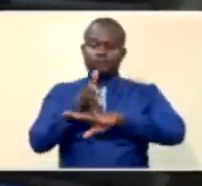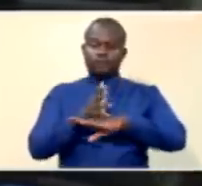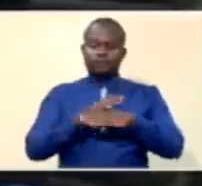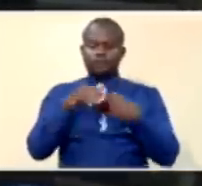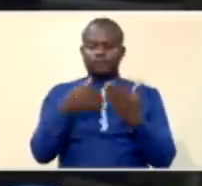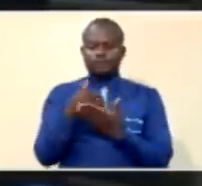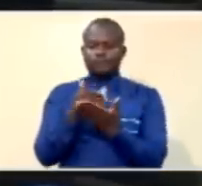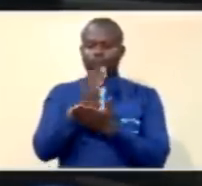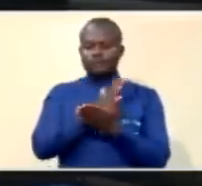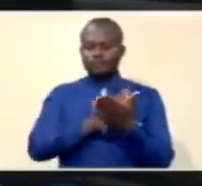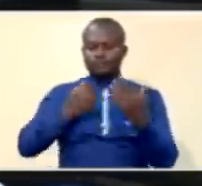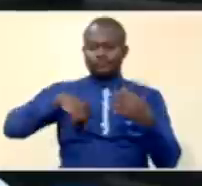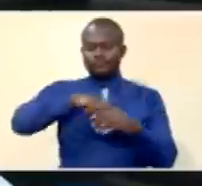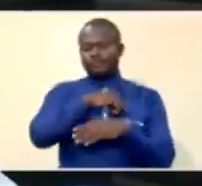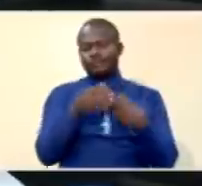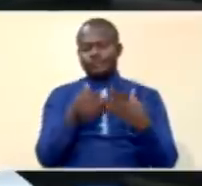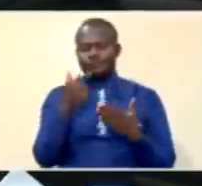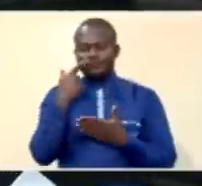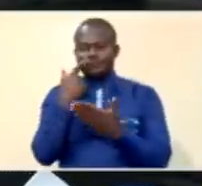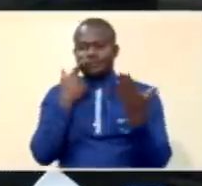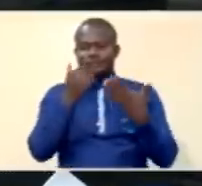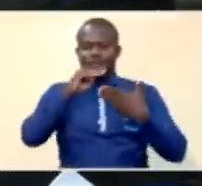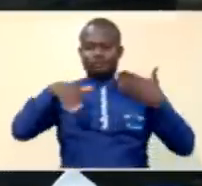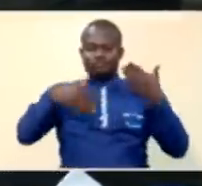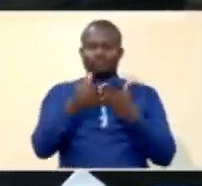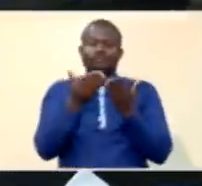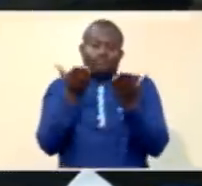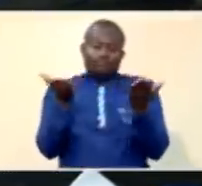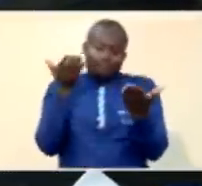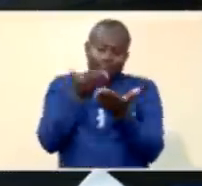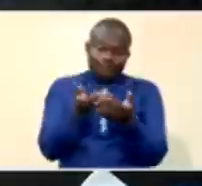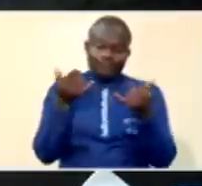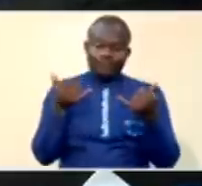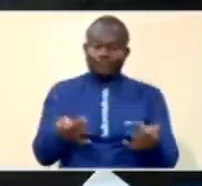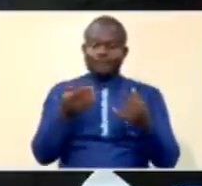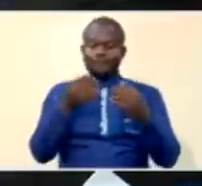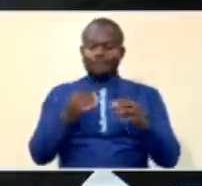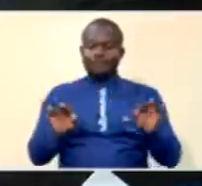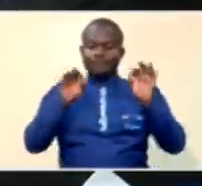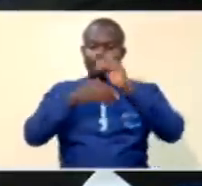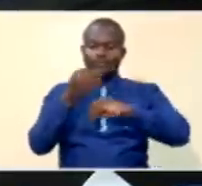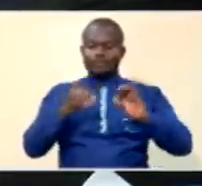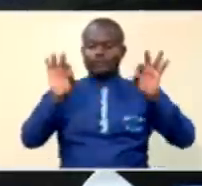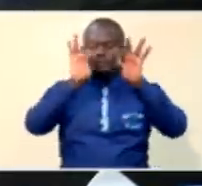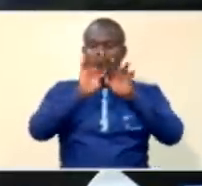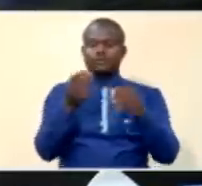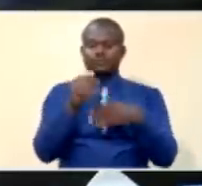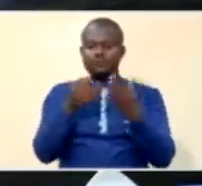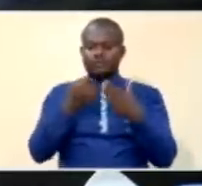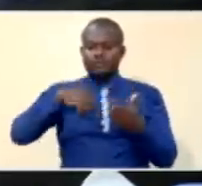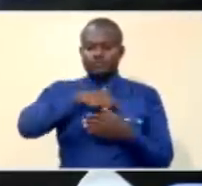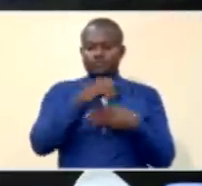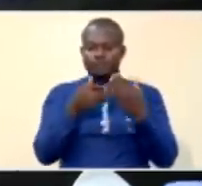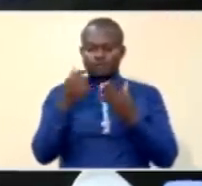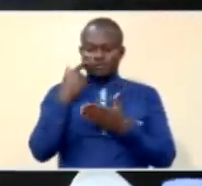imipaka aho bimwe mu bicuruzwa bigomba gukurirwaho umusoro aho kugeza ubu bicuruzwa bifite agaciro k'amafaranga ibihumbi 500 bikurirwaho